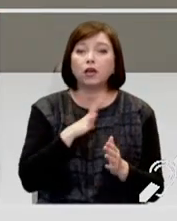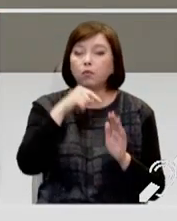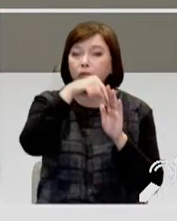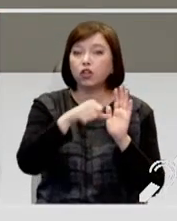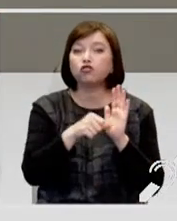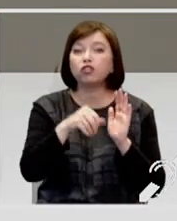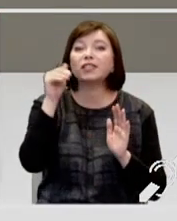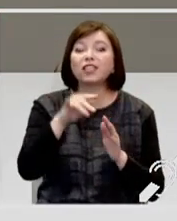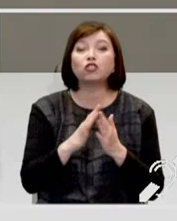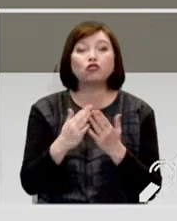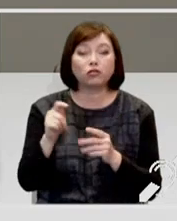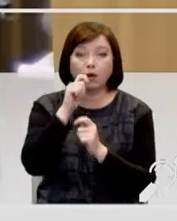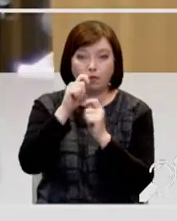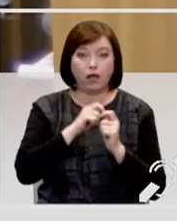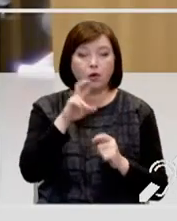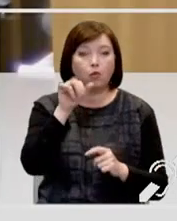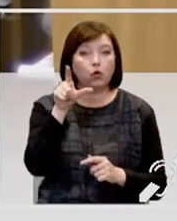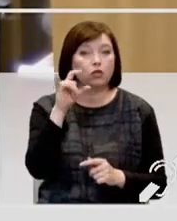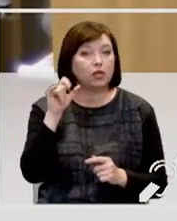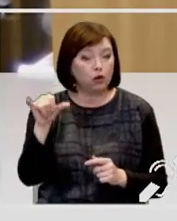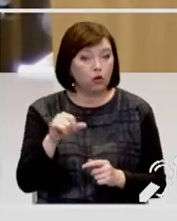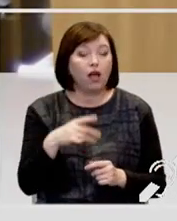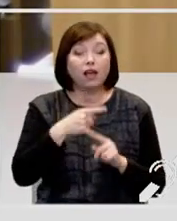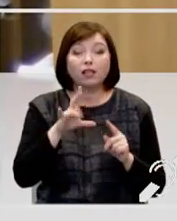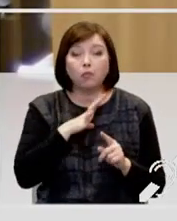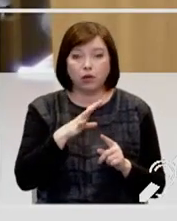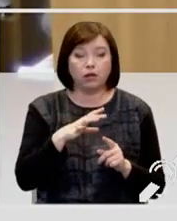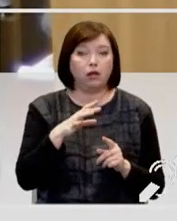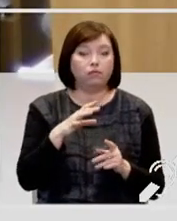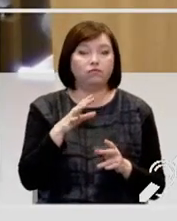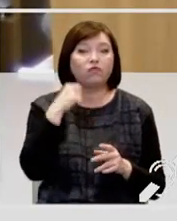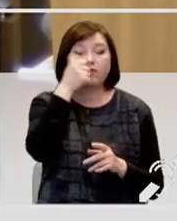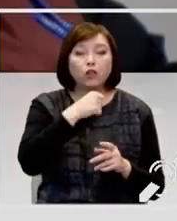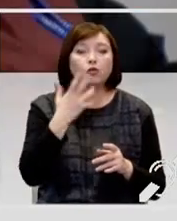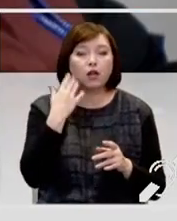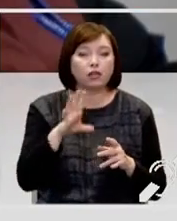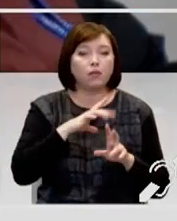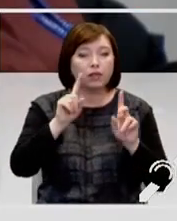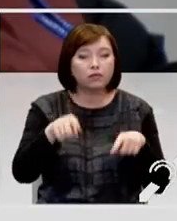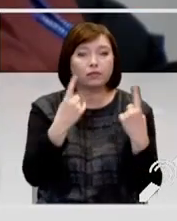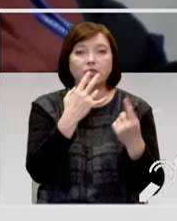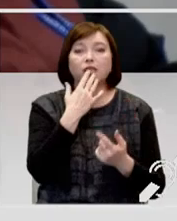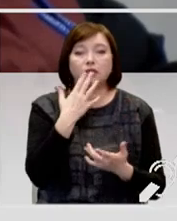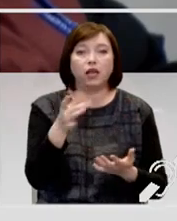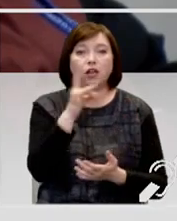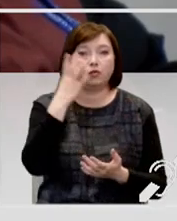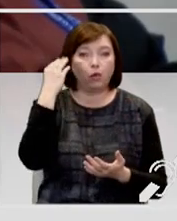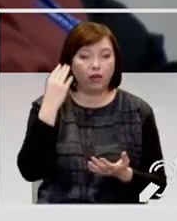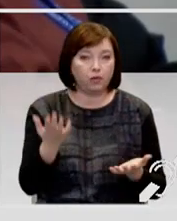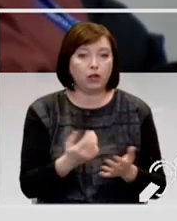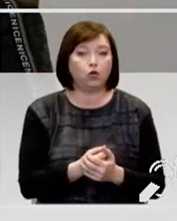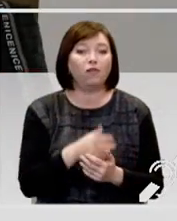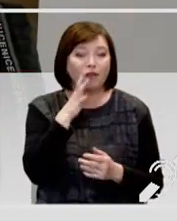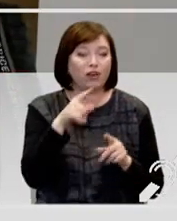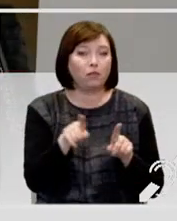de volume donate de orașul Buzău. Donația a fost făcută în perioada plină de evenimente legate de renașterea națională a Republicii